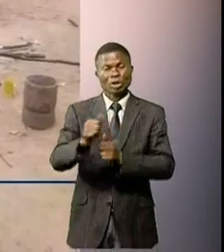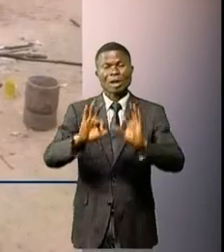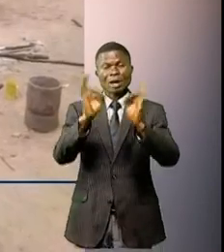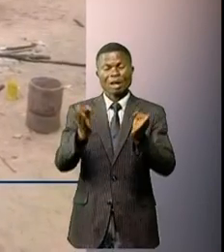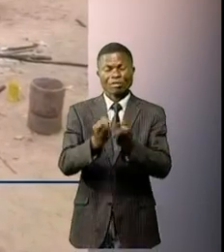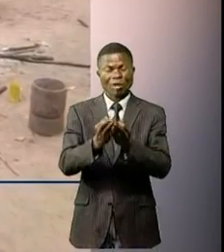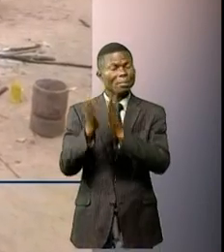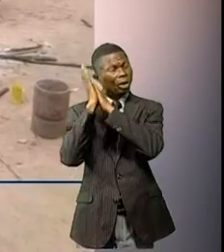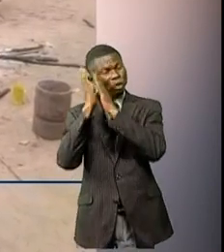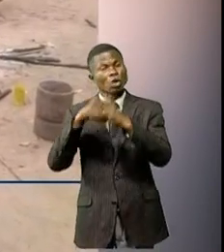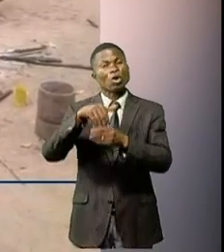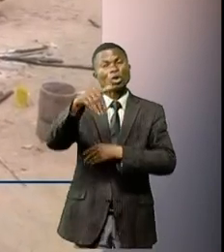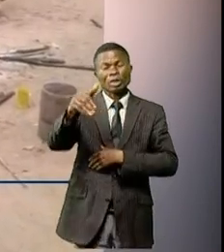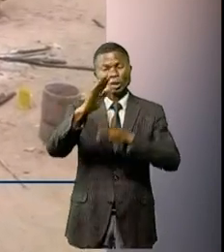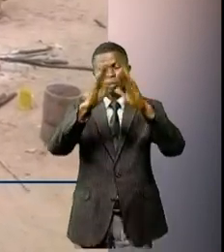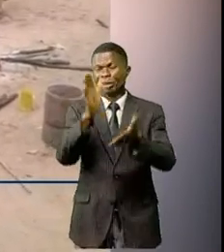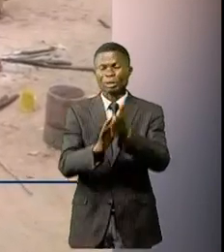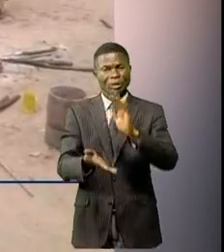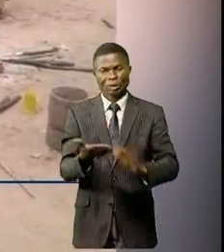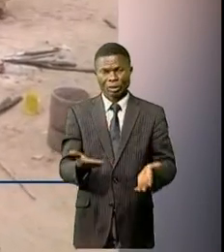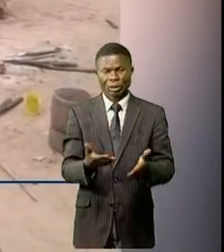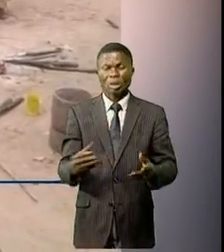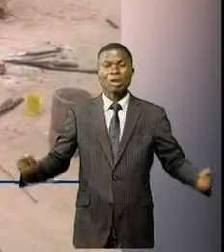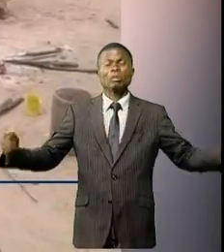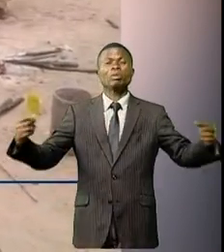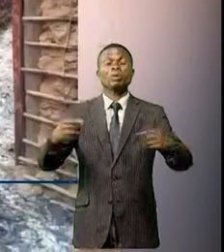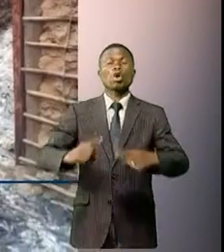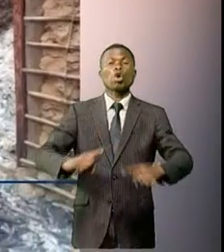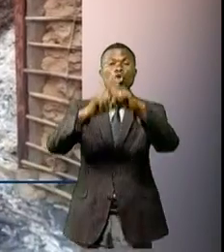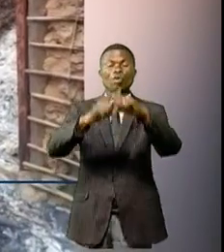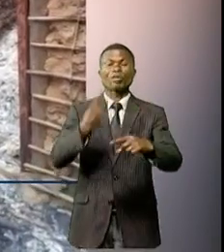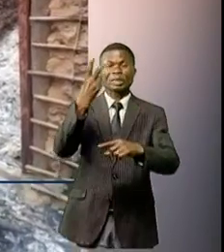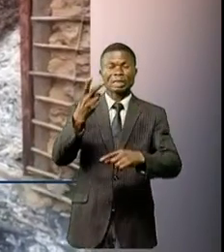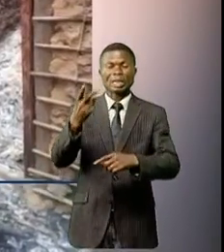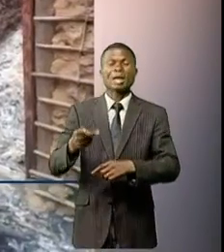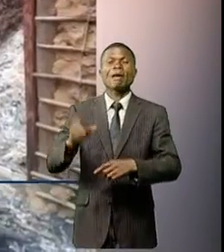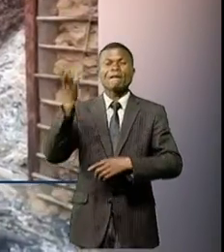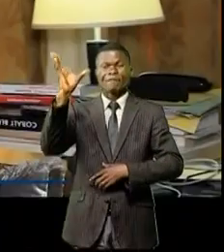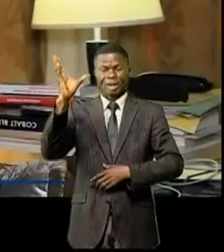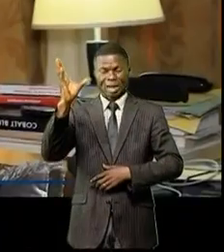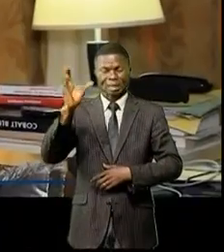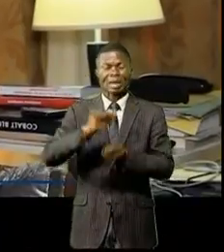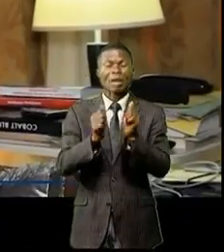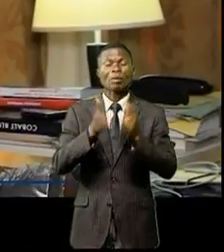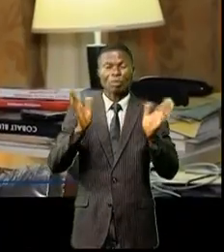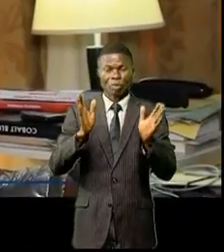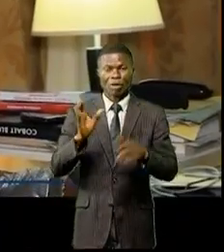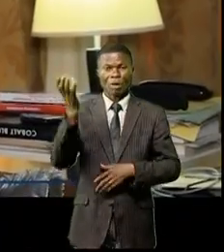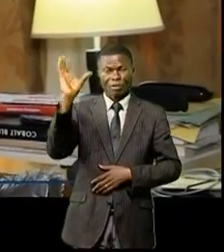Belle Étoile. Les faits opposent 2 secteurs depuis l'année dernière. La condamnation est générale. Le secteur